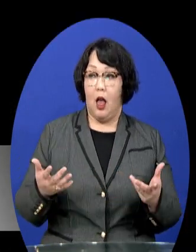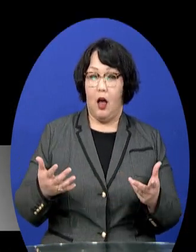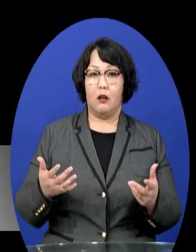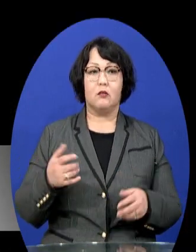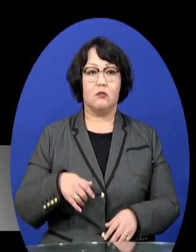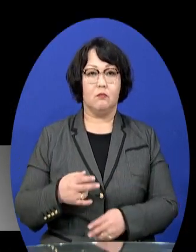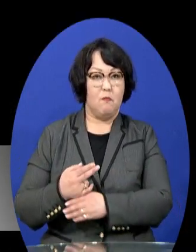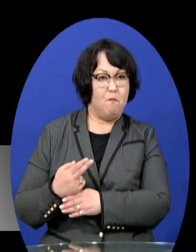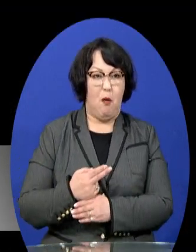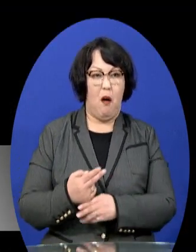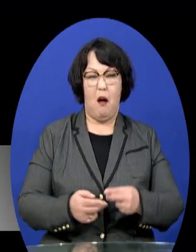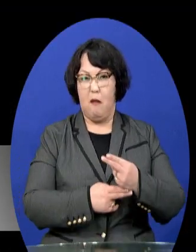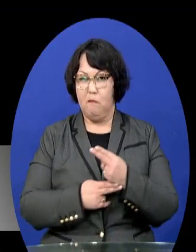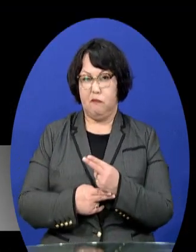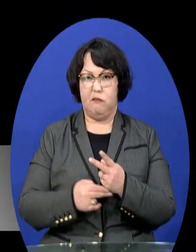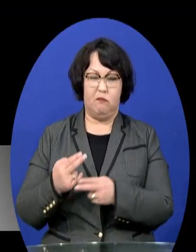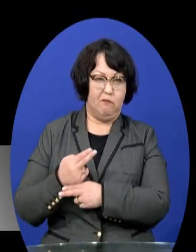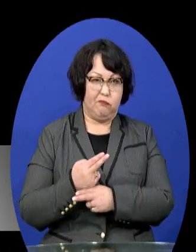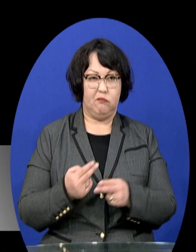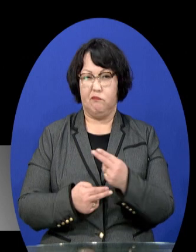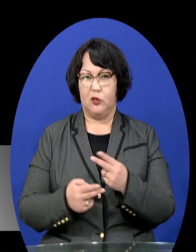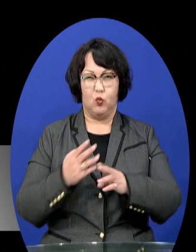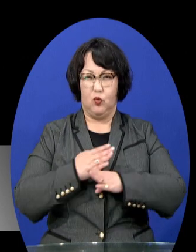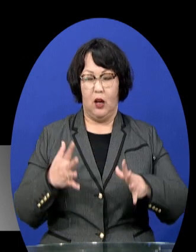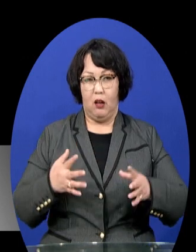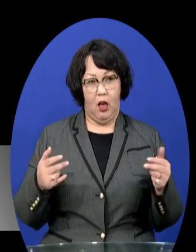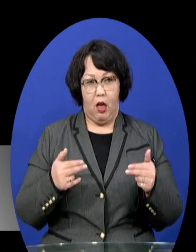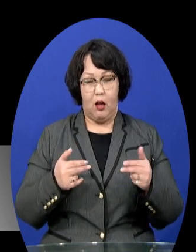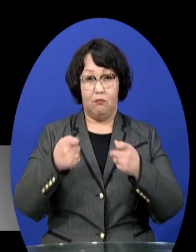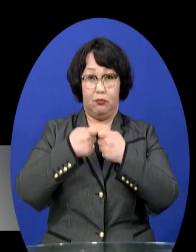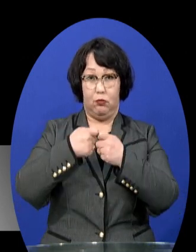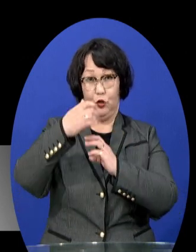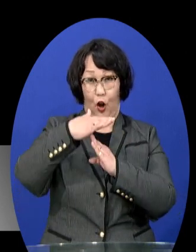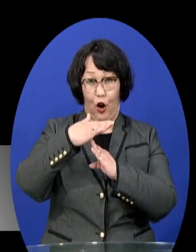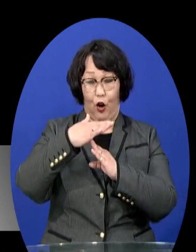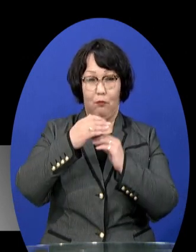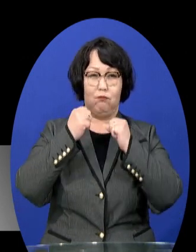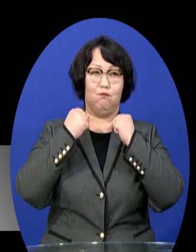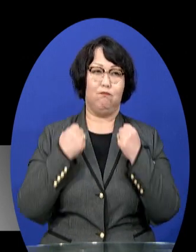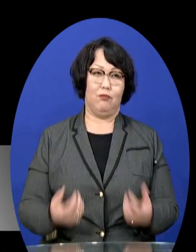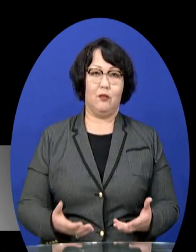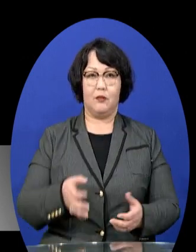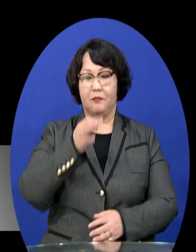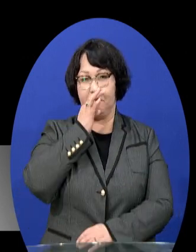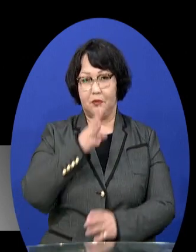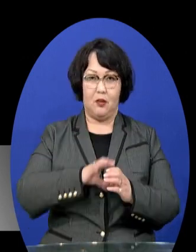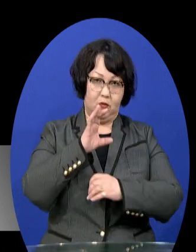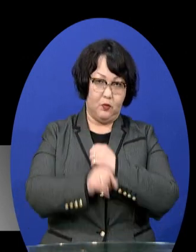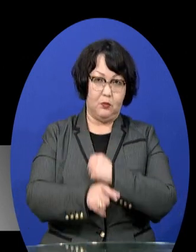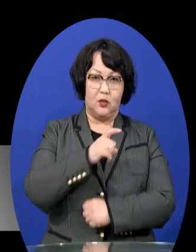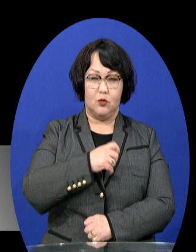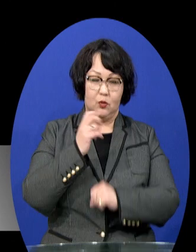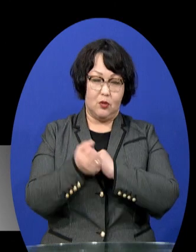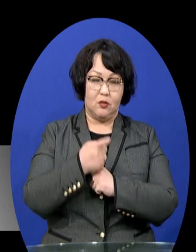байдлаар хариу цохилт өгсөөр байгаа нь гал зогсоох тохиролцоо хүчин мөхөслөө хэмээн олон улсын шинжээчд онцлох болсон